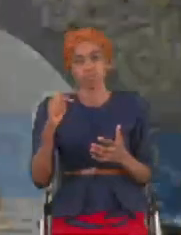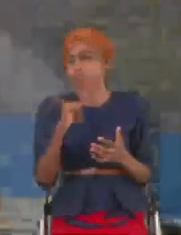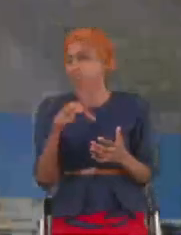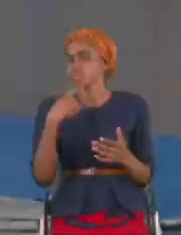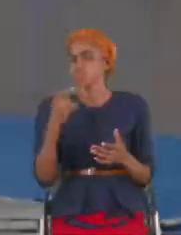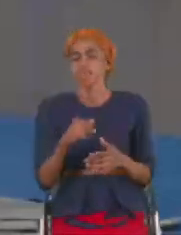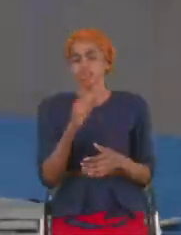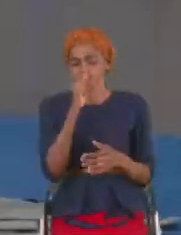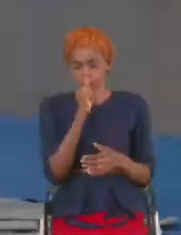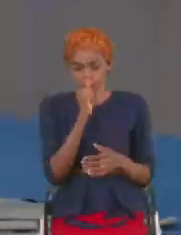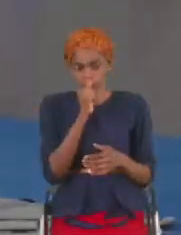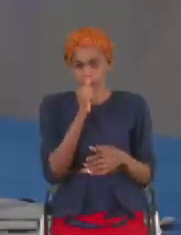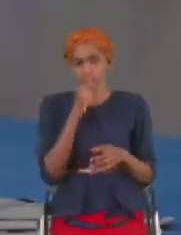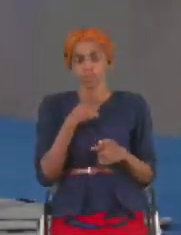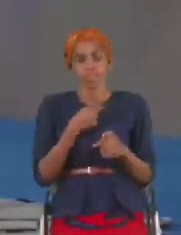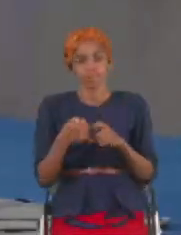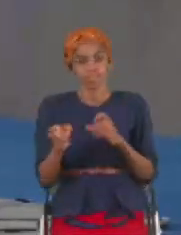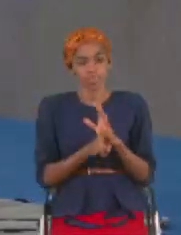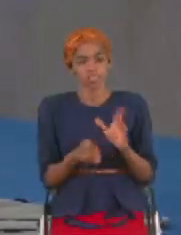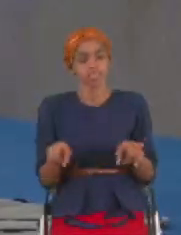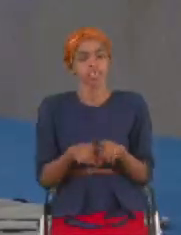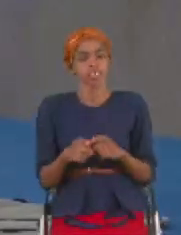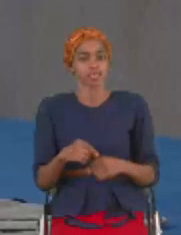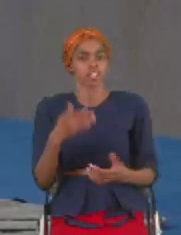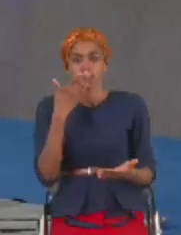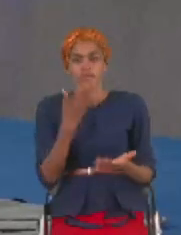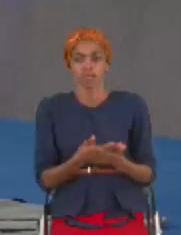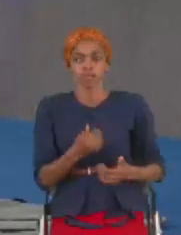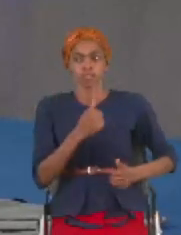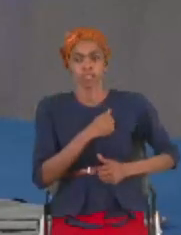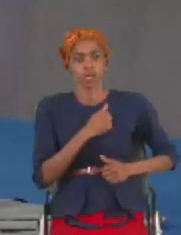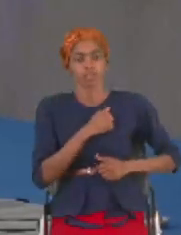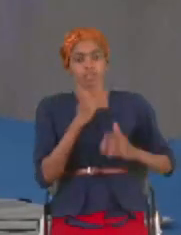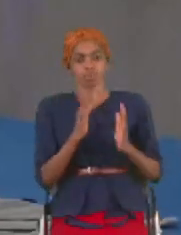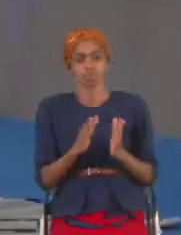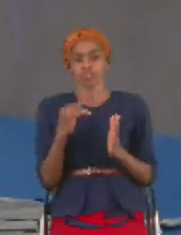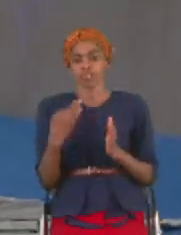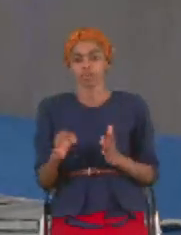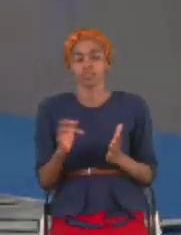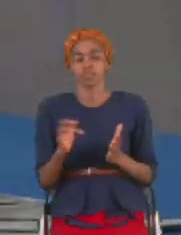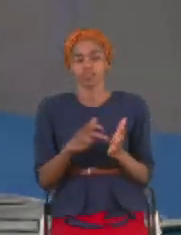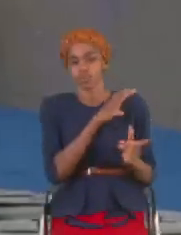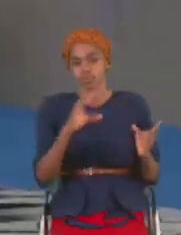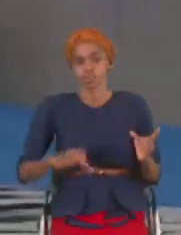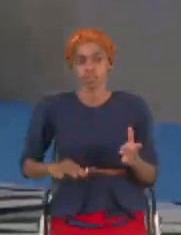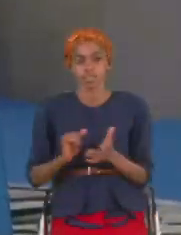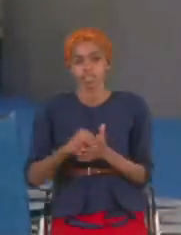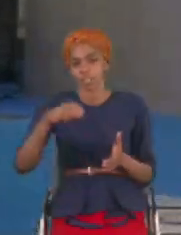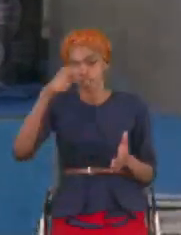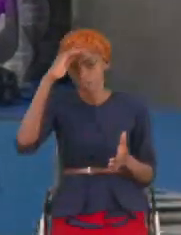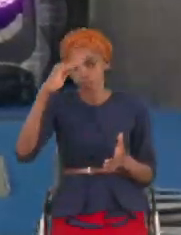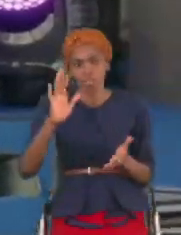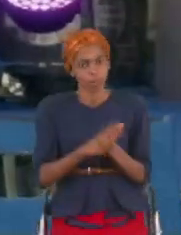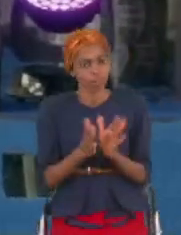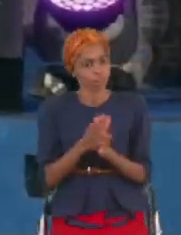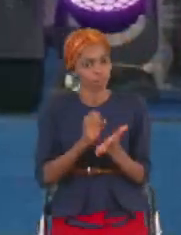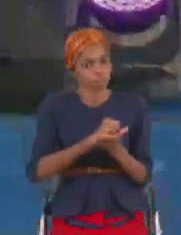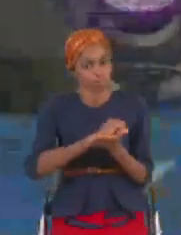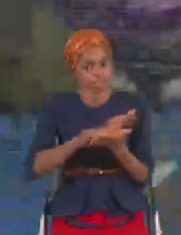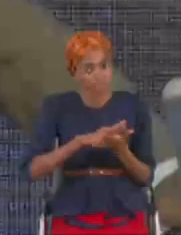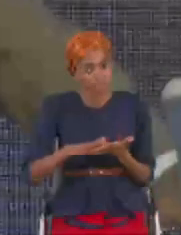dans supporte les tentations comme un bon soldat de jésus-christ ce tome qui étaient devenus saints